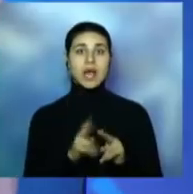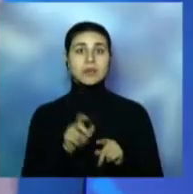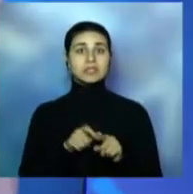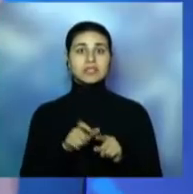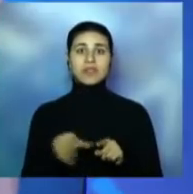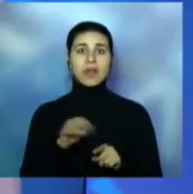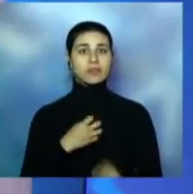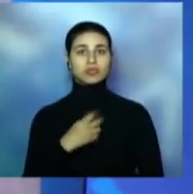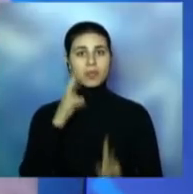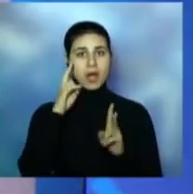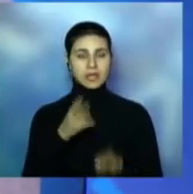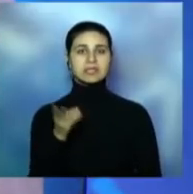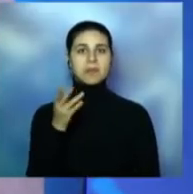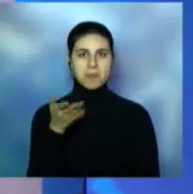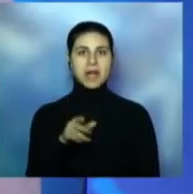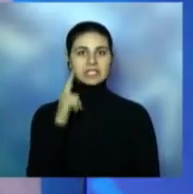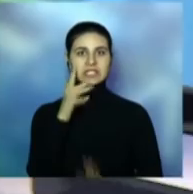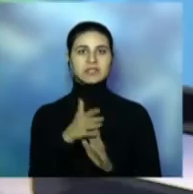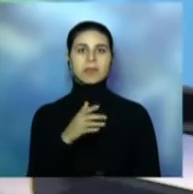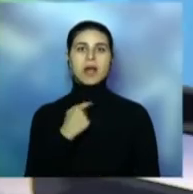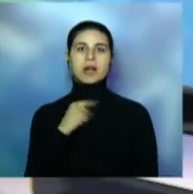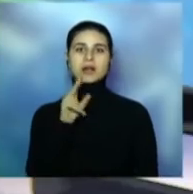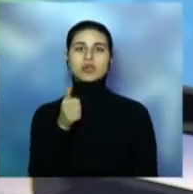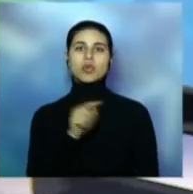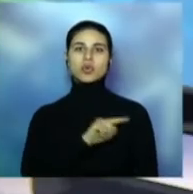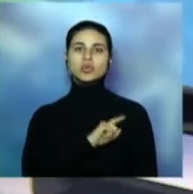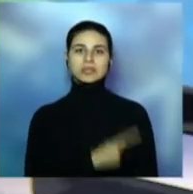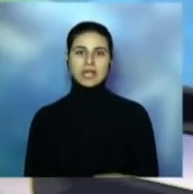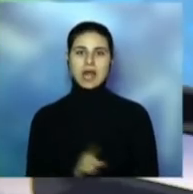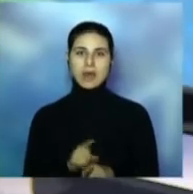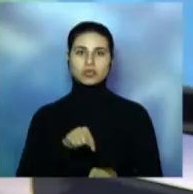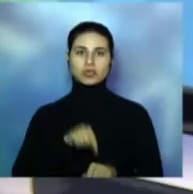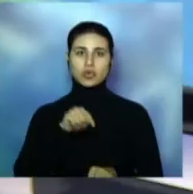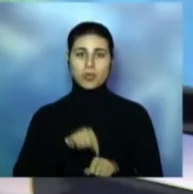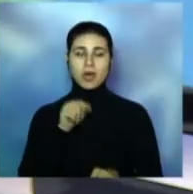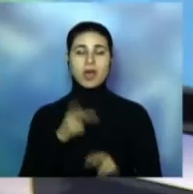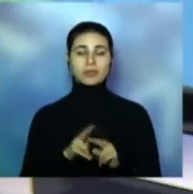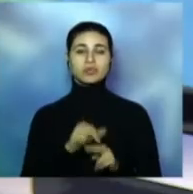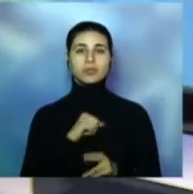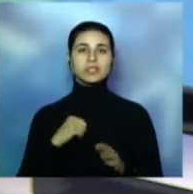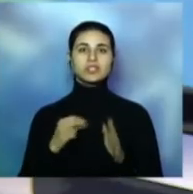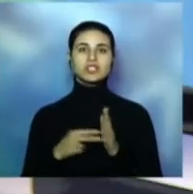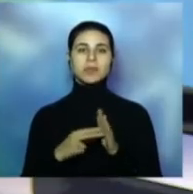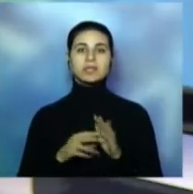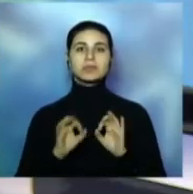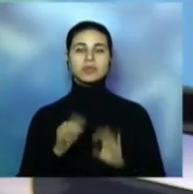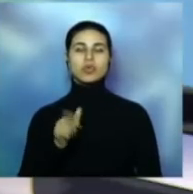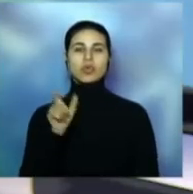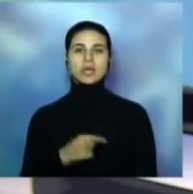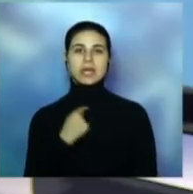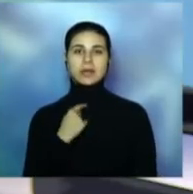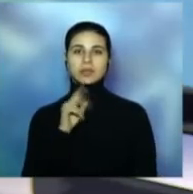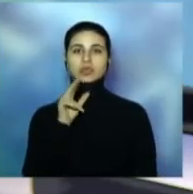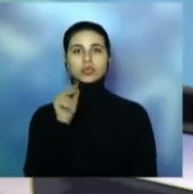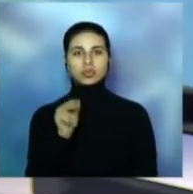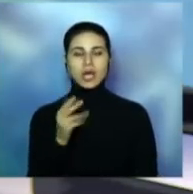მნიშვნელობა ჯერ არის. საერთოდ არ იცის სიტყვები რა არის, საერთოდ. ხო, ასე რომ ეს არის თვითშეფასების აღქმა, შენ როგორი ინტონაციით